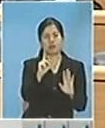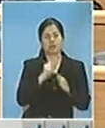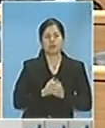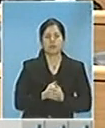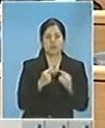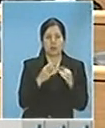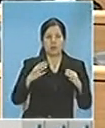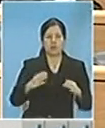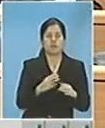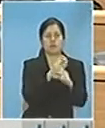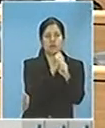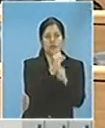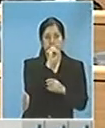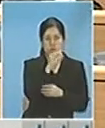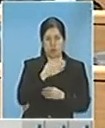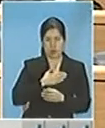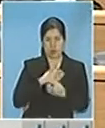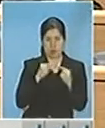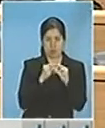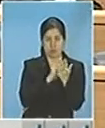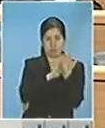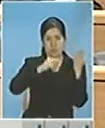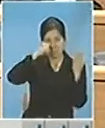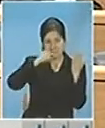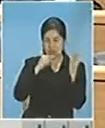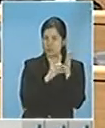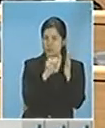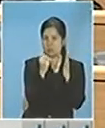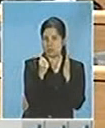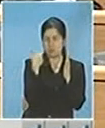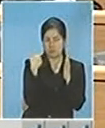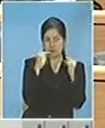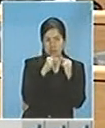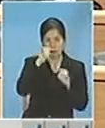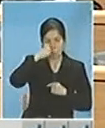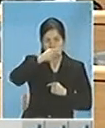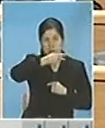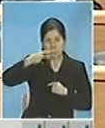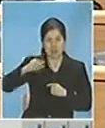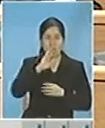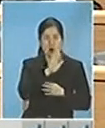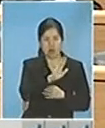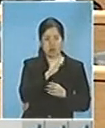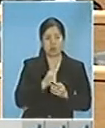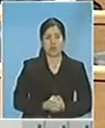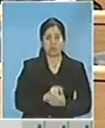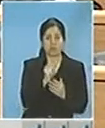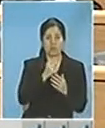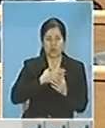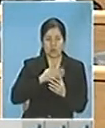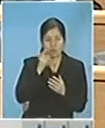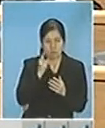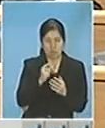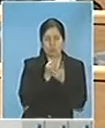าเราโชคดีที่มีภาษาของตนเองมาแต่โบราณกาลจึงสมควรอย่างยิ่งที่จะรักษา